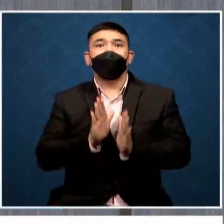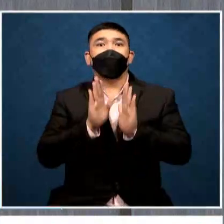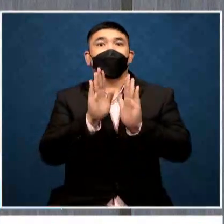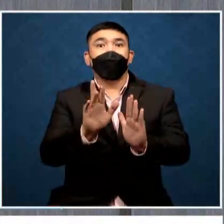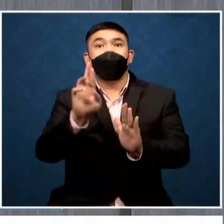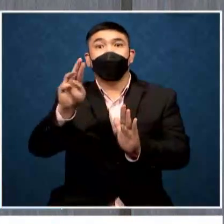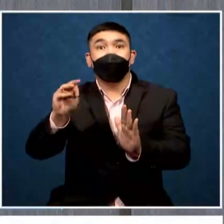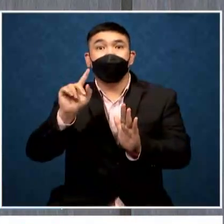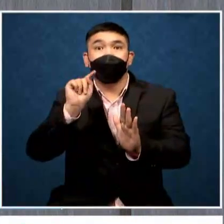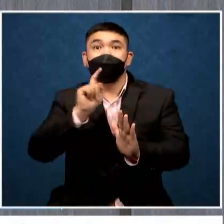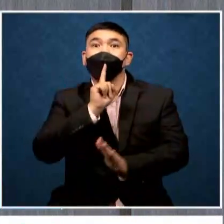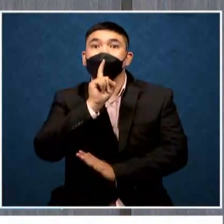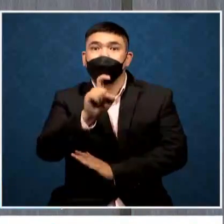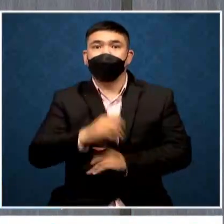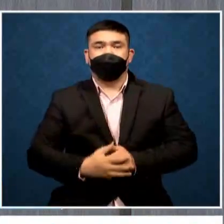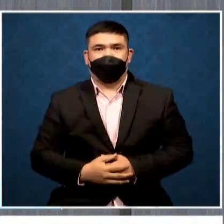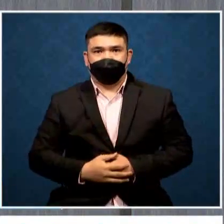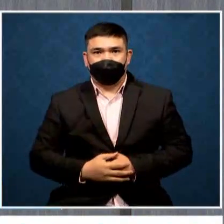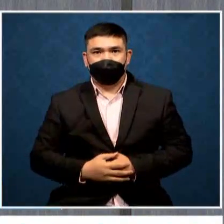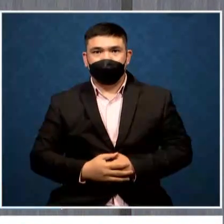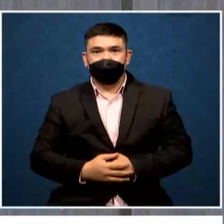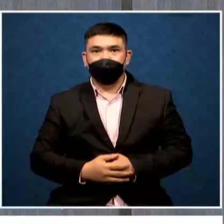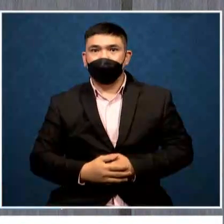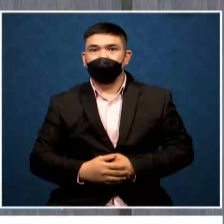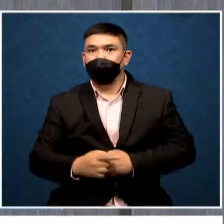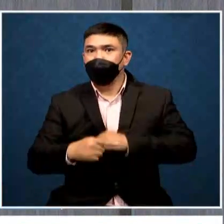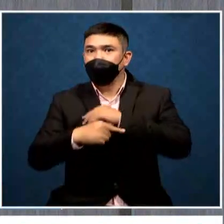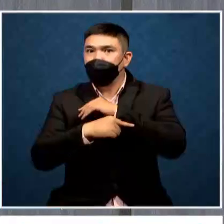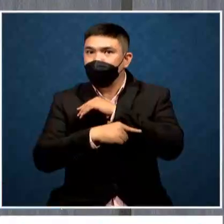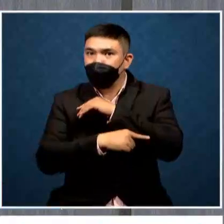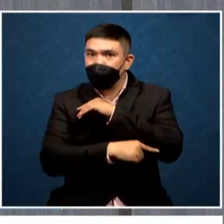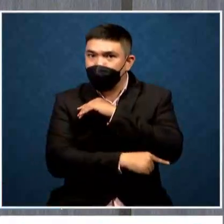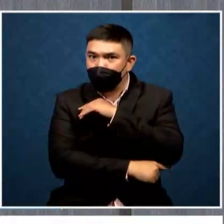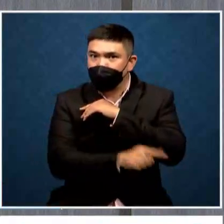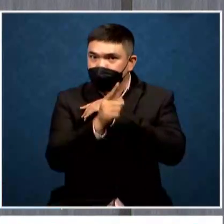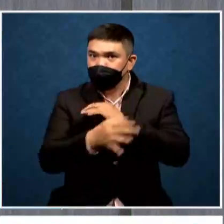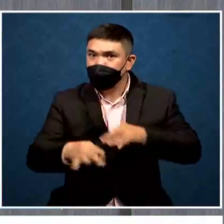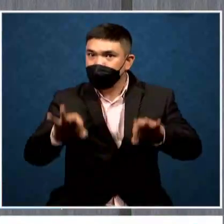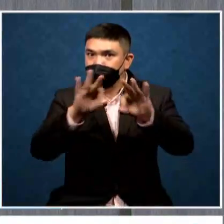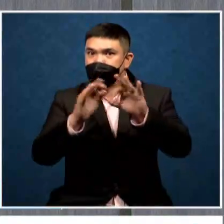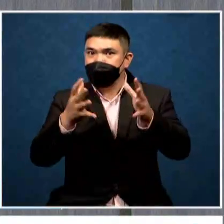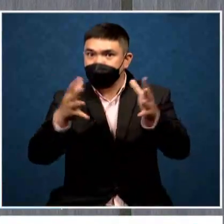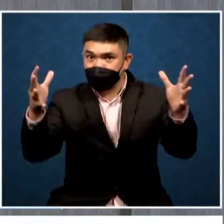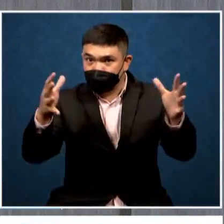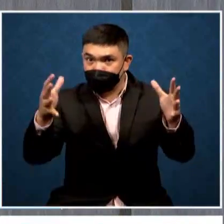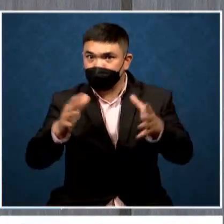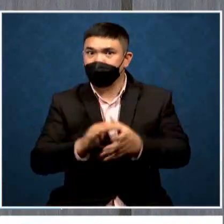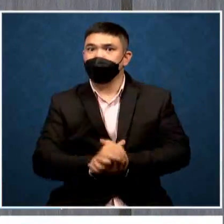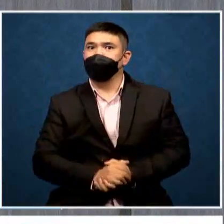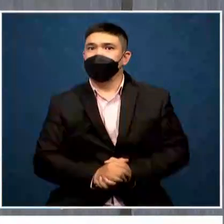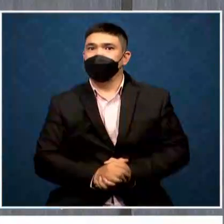กระทรวงมหาดไทยคอร์รัปชันนั้นมีส่วนอย่างสำคัญที่ทำให้เกิดเหตุในลักษณะอ